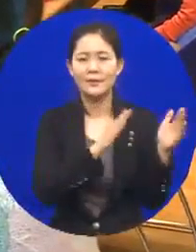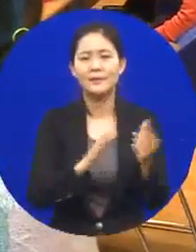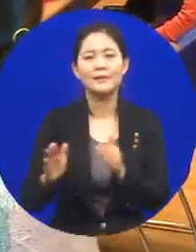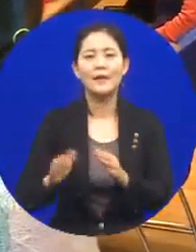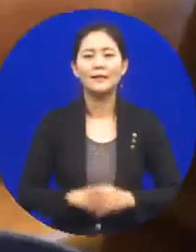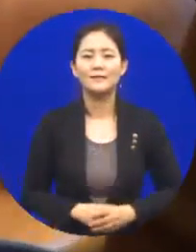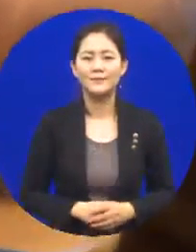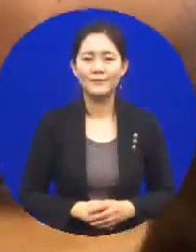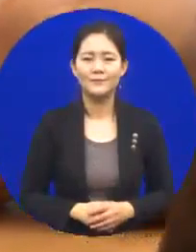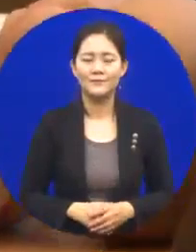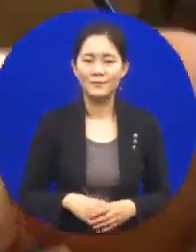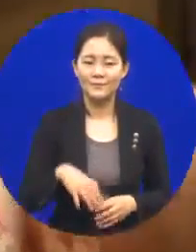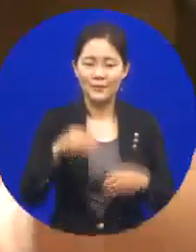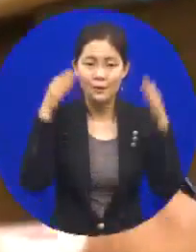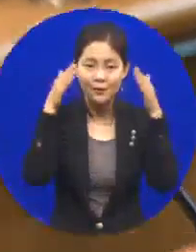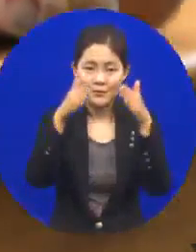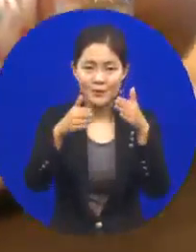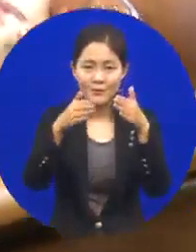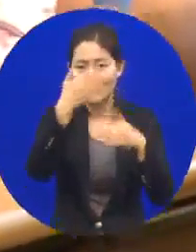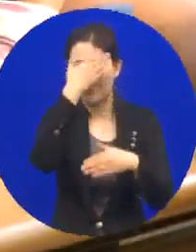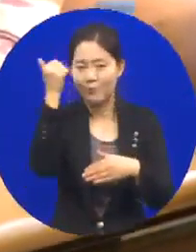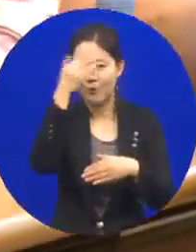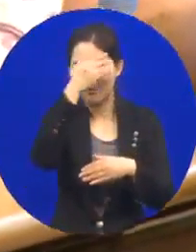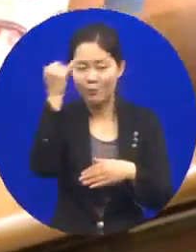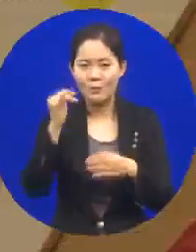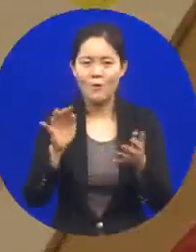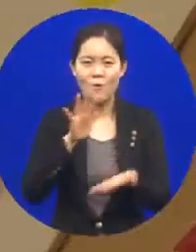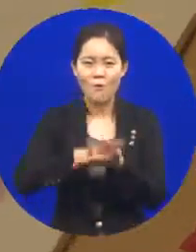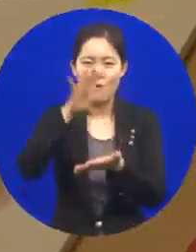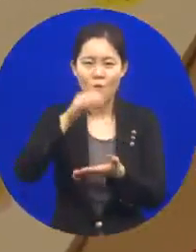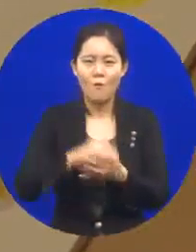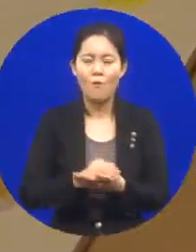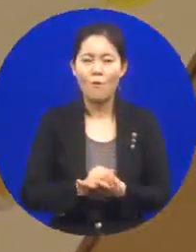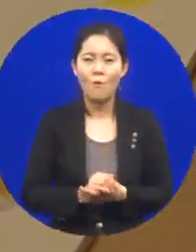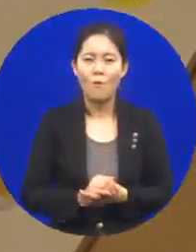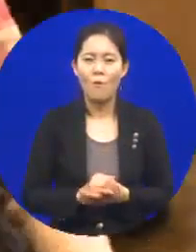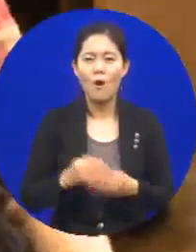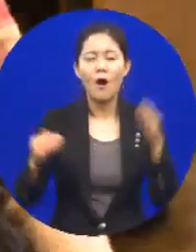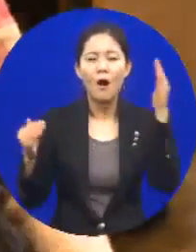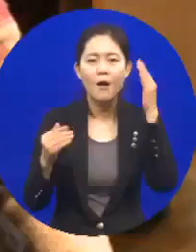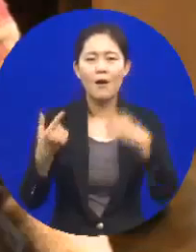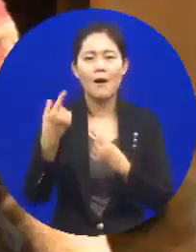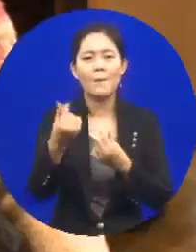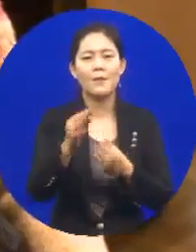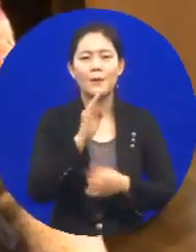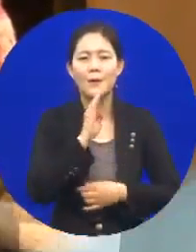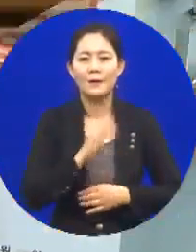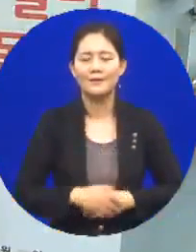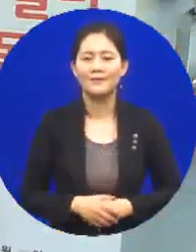수업이 진행되는데요. 수업에 집중하시는 어르신들의 열의가 흡사 고3 수험생을 방불케